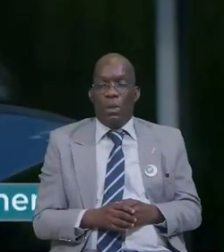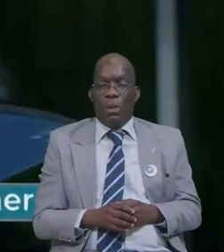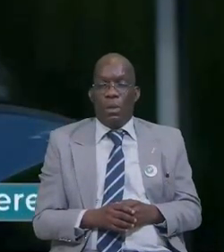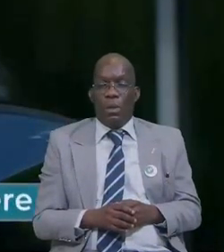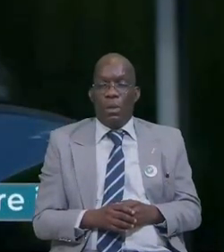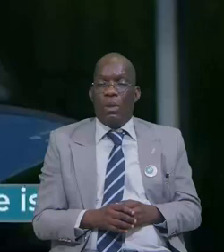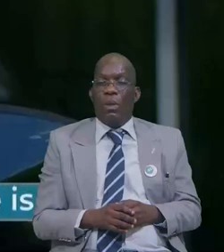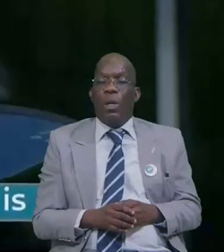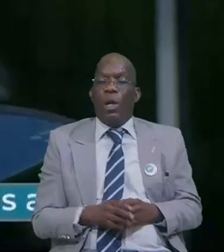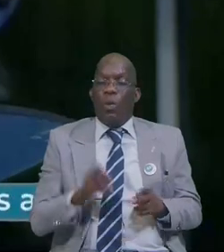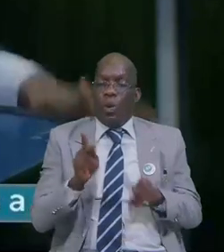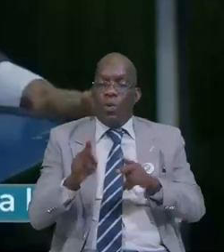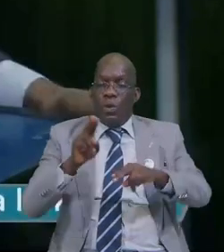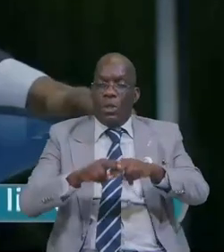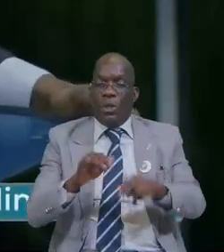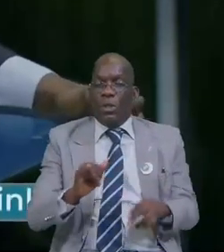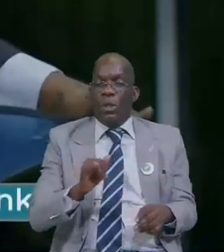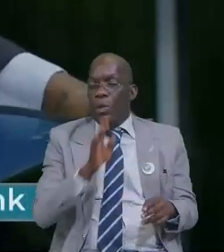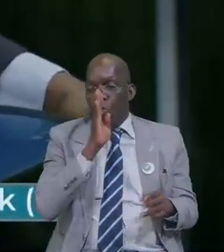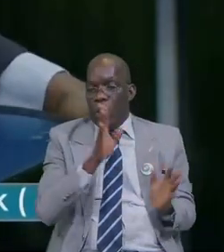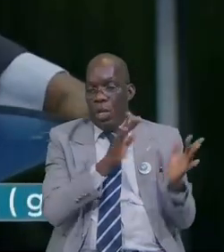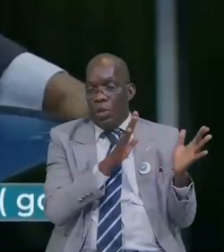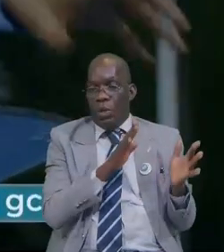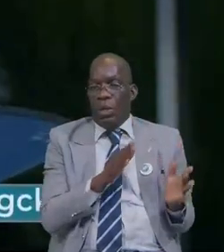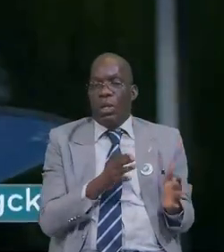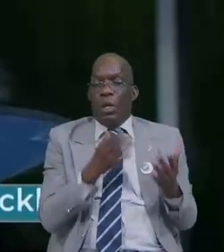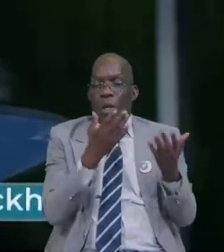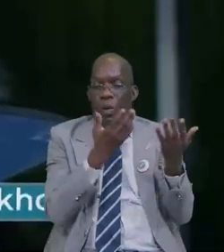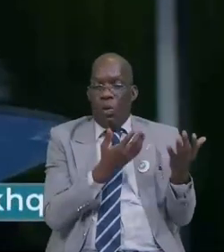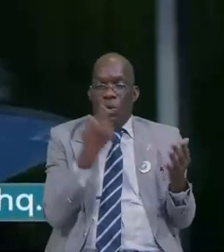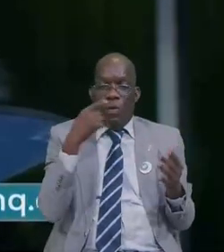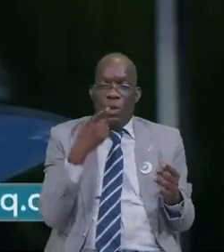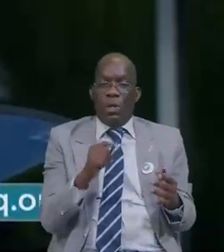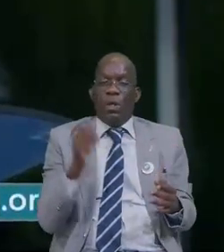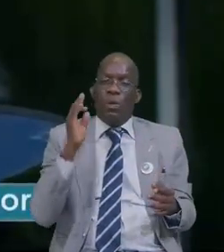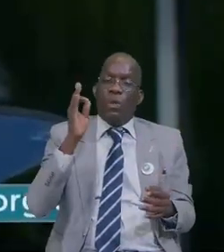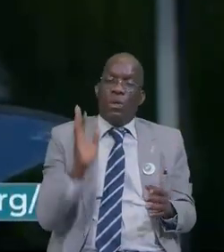Vous qui êtes assis, soyez dans l'esprit de prière. Espérez votre miracle.